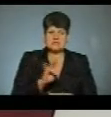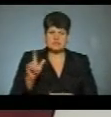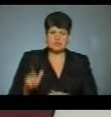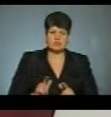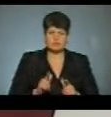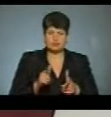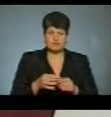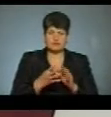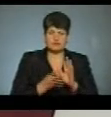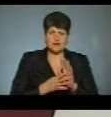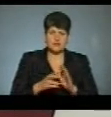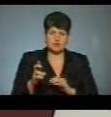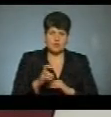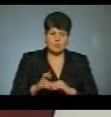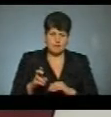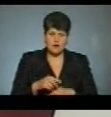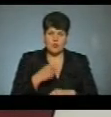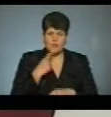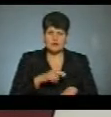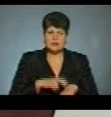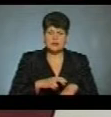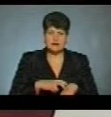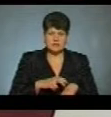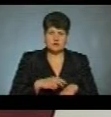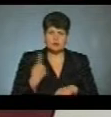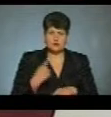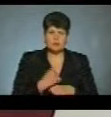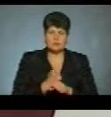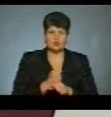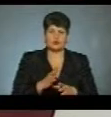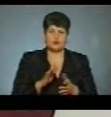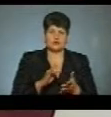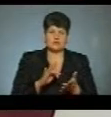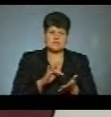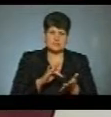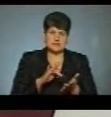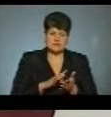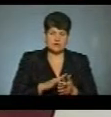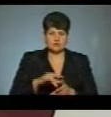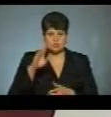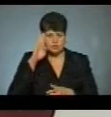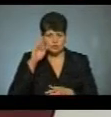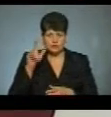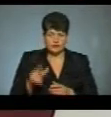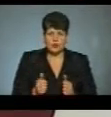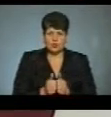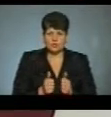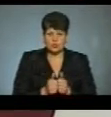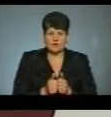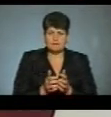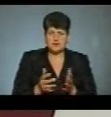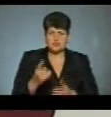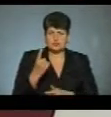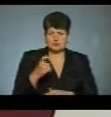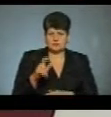лікарні 19 березня. За словами лікаря-епідеміолога обласного лабораторного центру Володимира Паничева, чоловік близько контактував із більш як